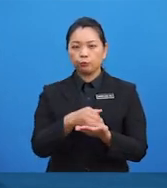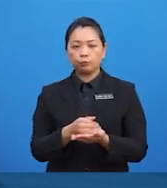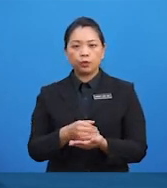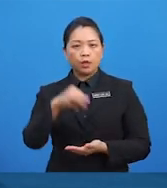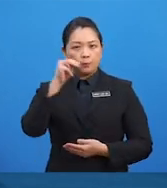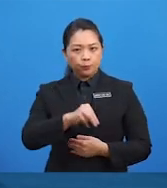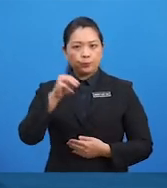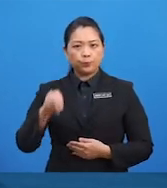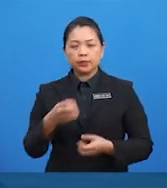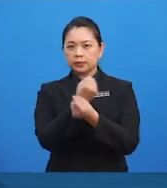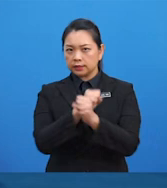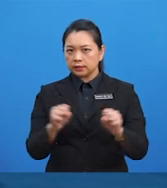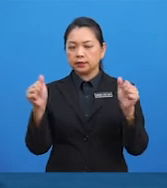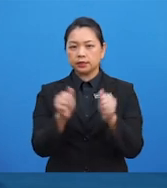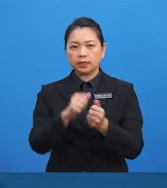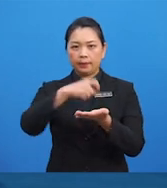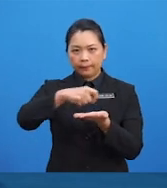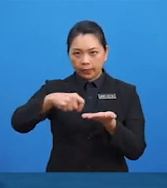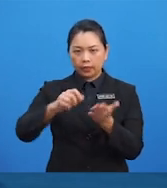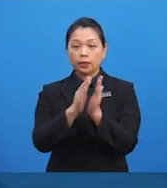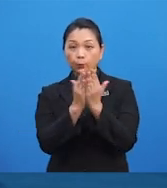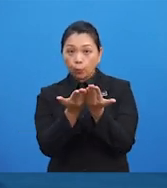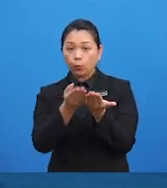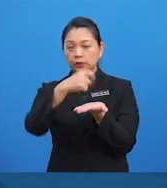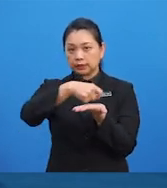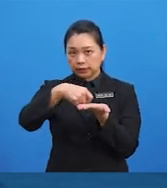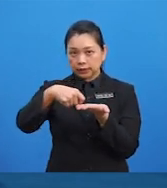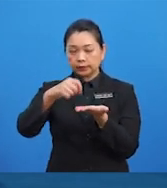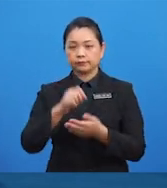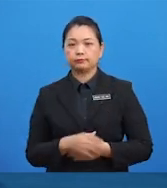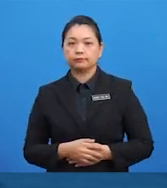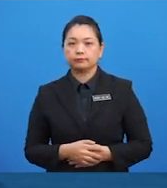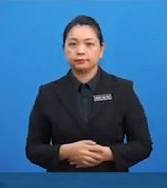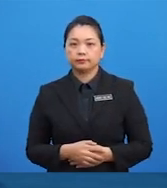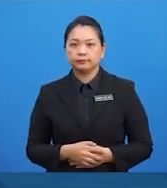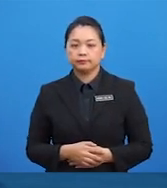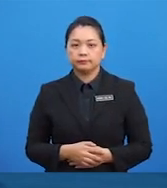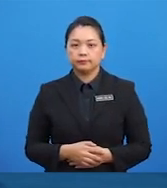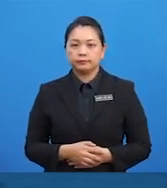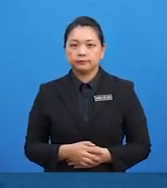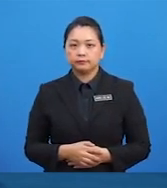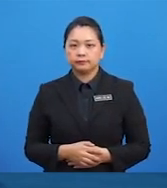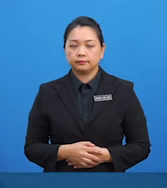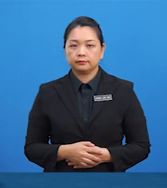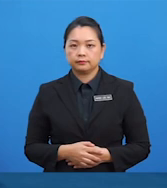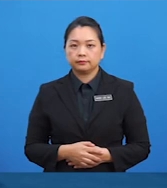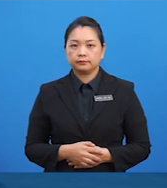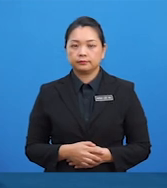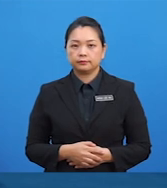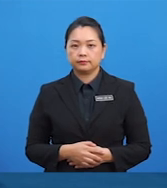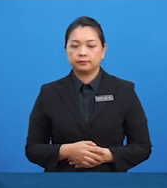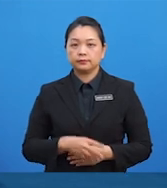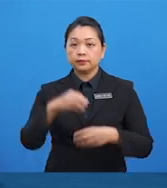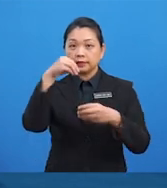dengan pen dan buku catatan. Dalam revolusi